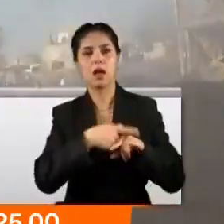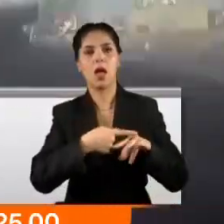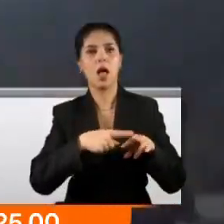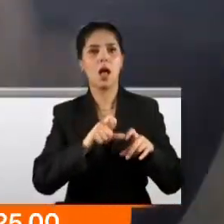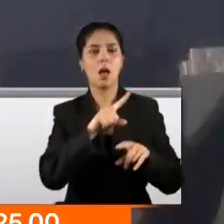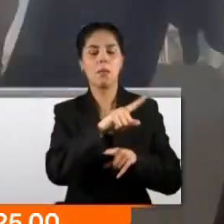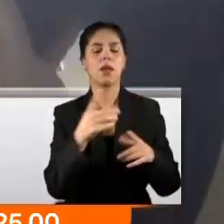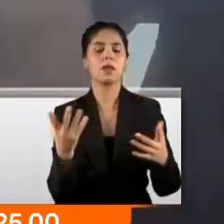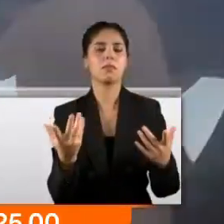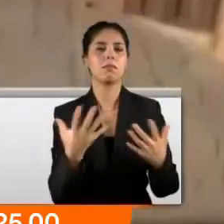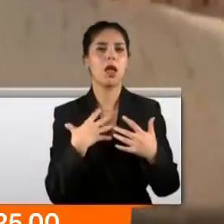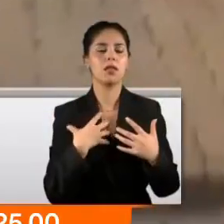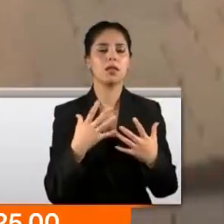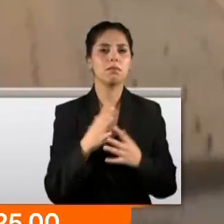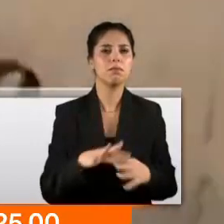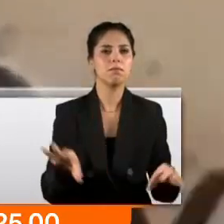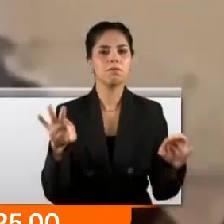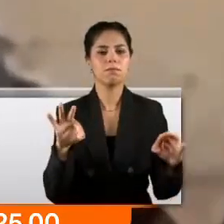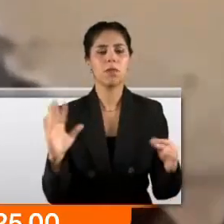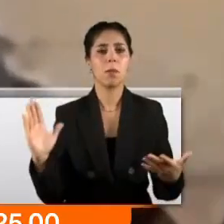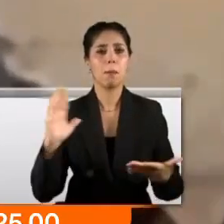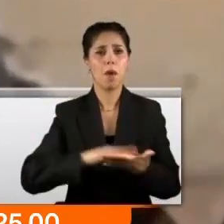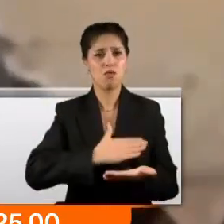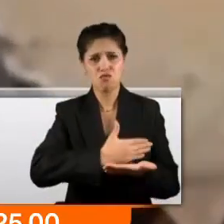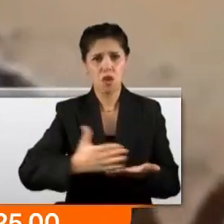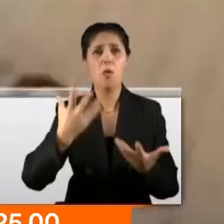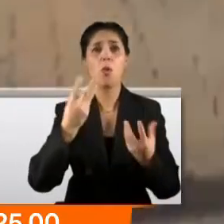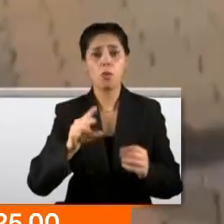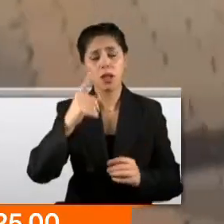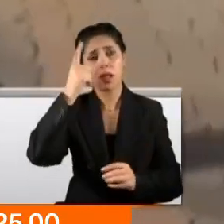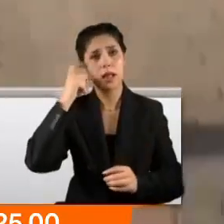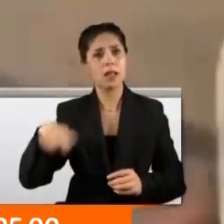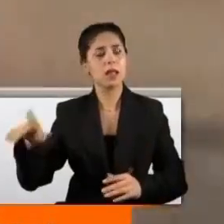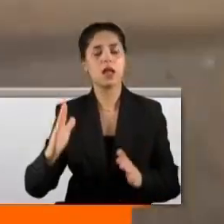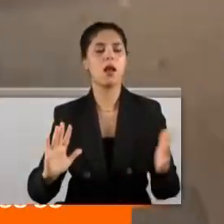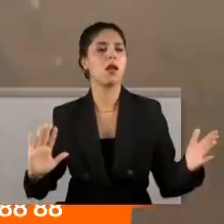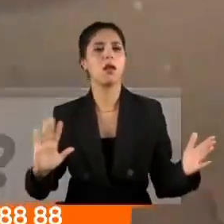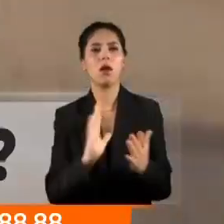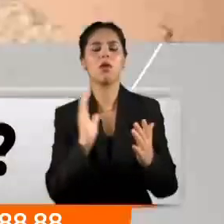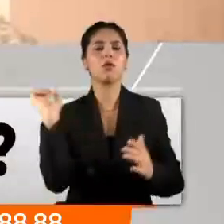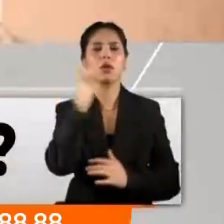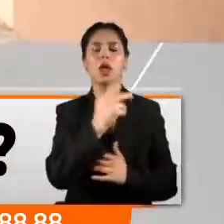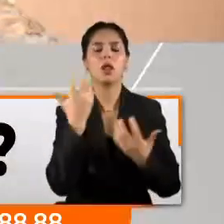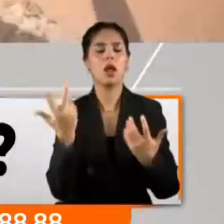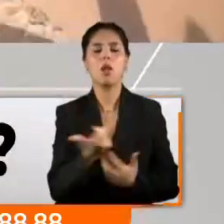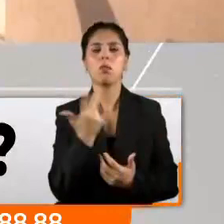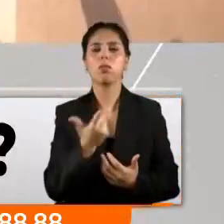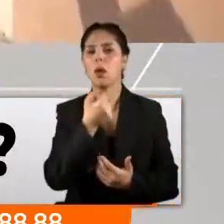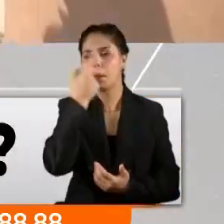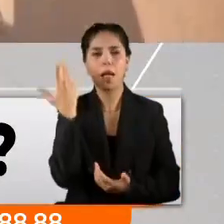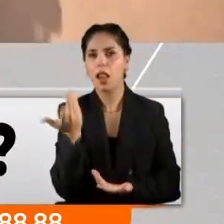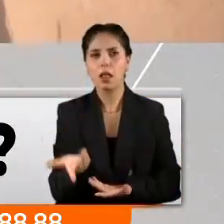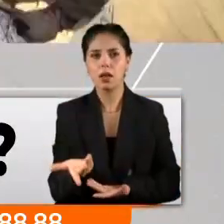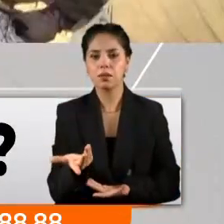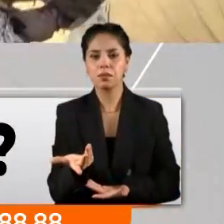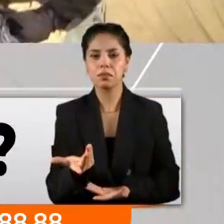fırsatı bulacak. Ve kalıcı bir ateşkes gelmezse İsrail belki de daha sert bir saldırı başlatacak. O kadar büyük öfke, nefret